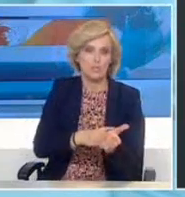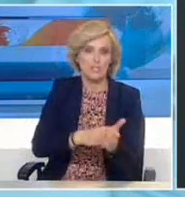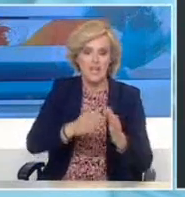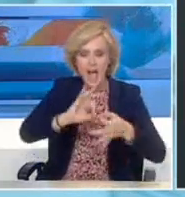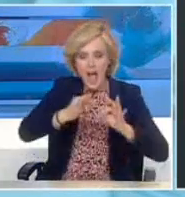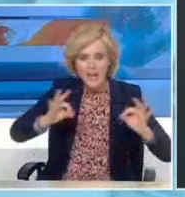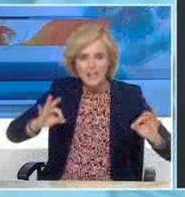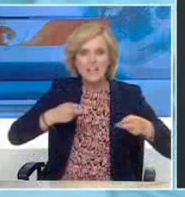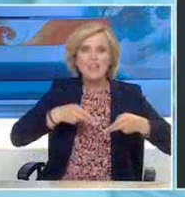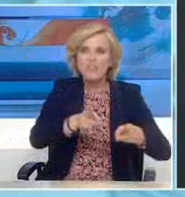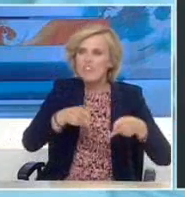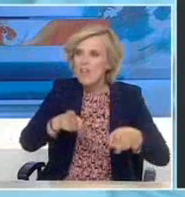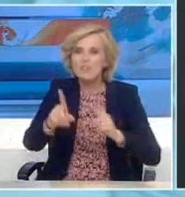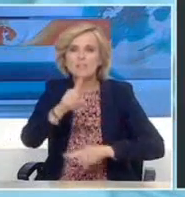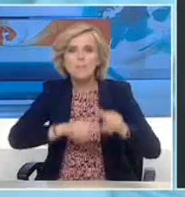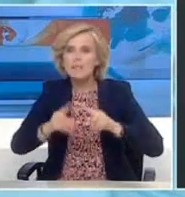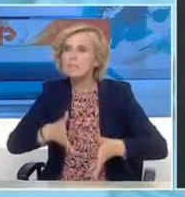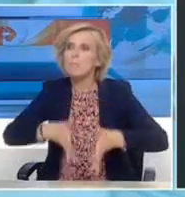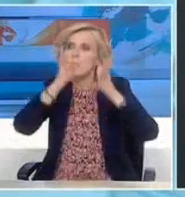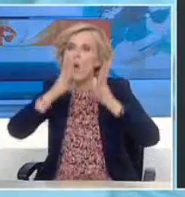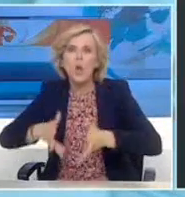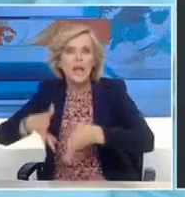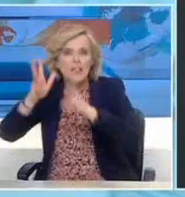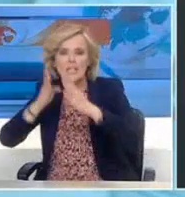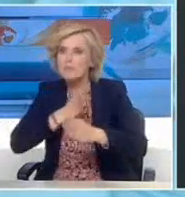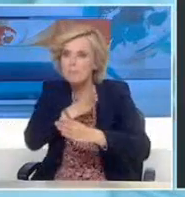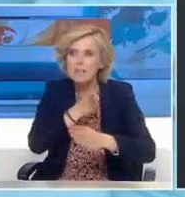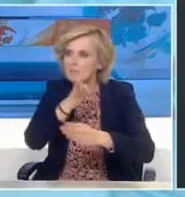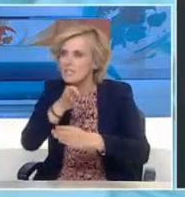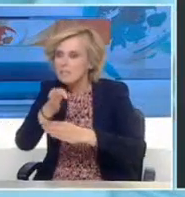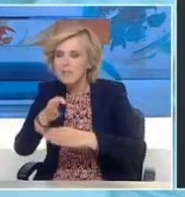των πολυκατοικιών, στις οποίες θα μεταβούν μέσα στο εργάσιμό τους.